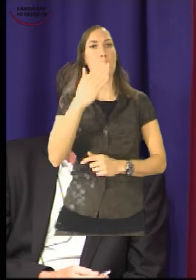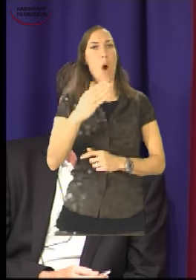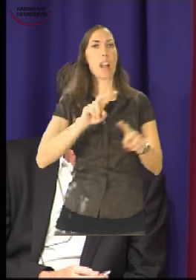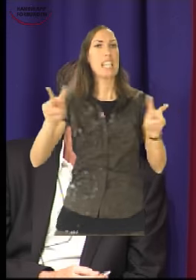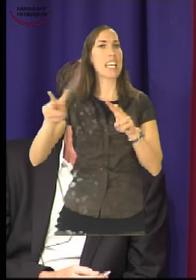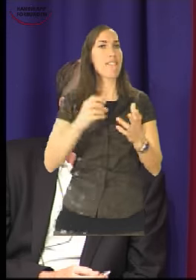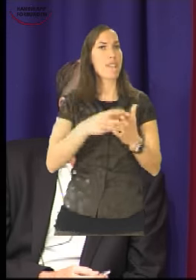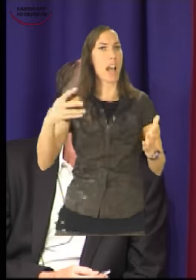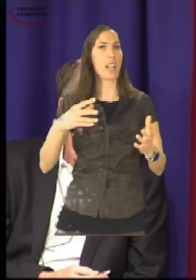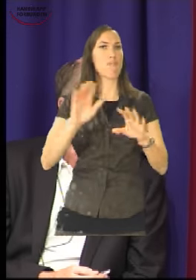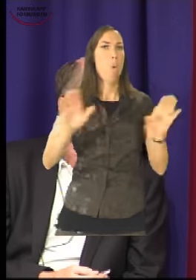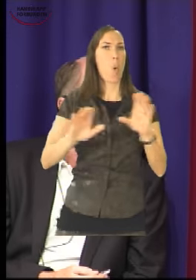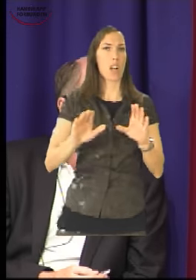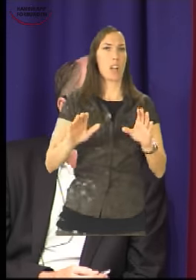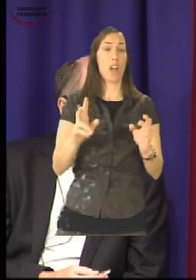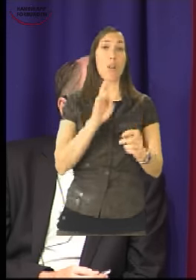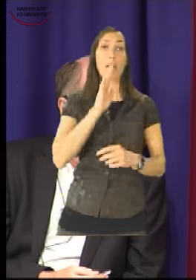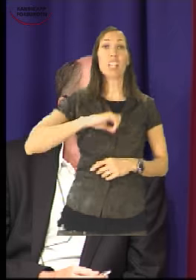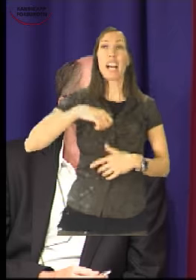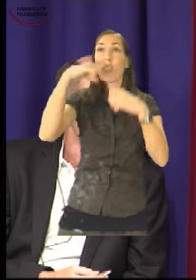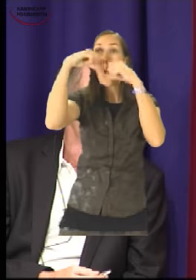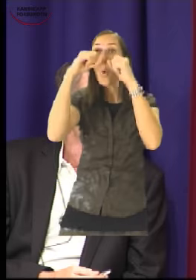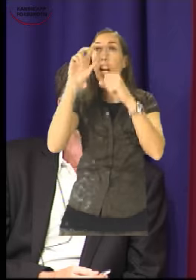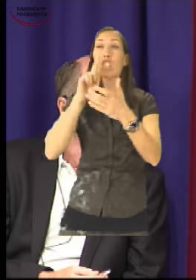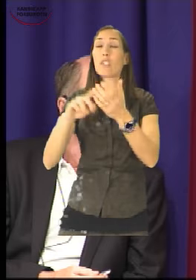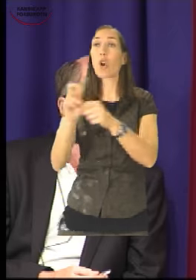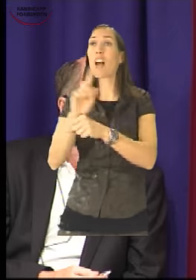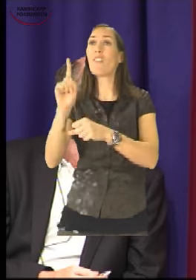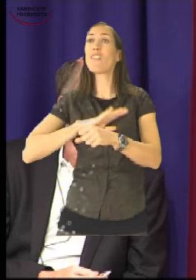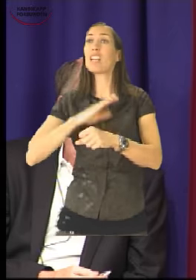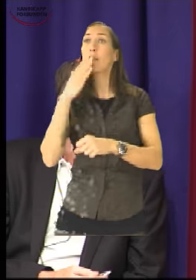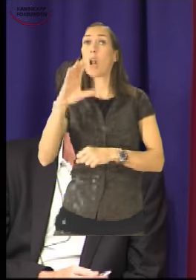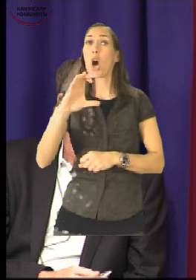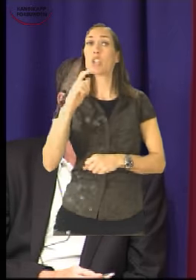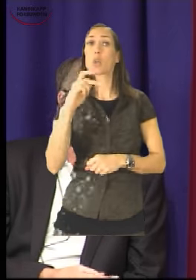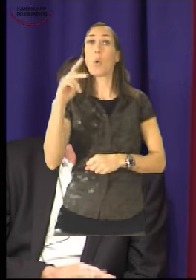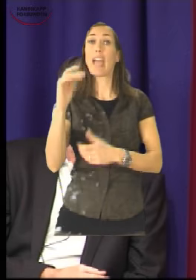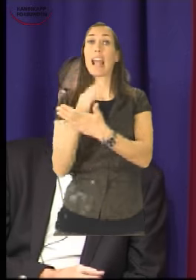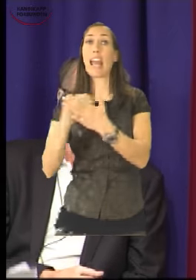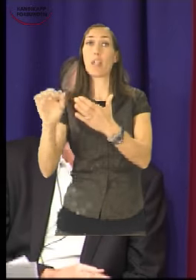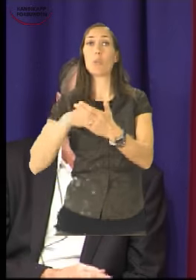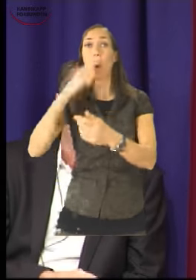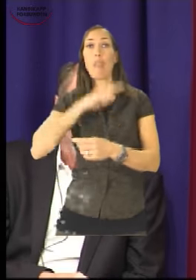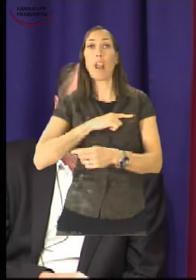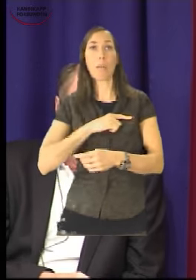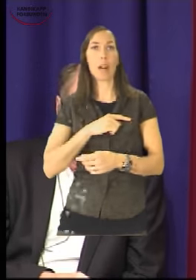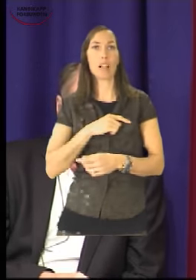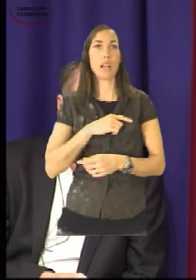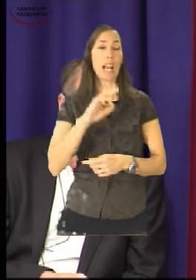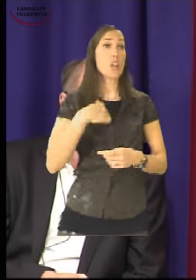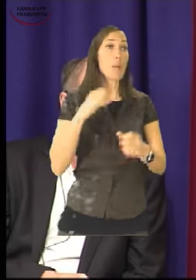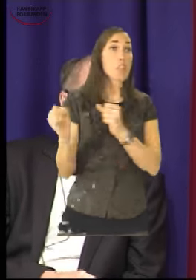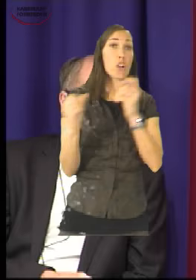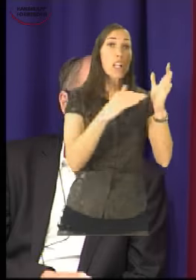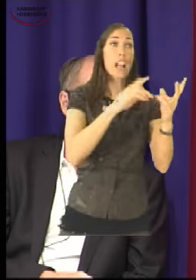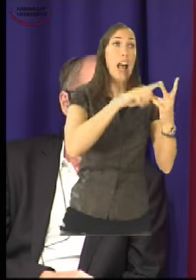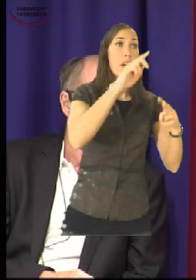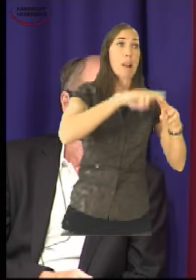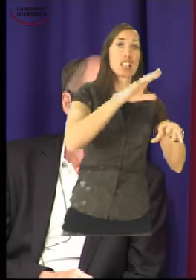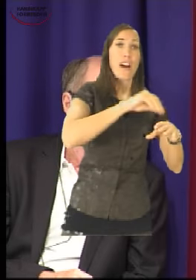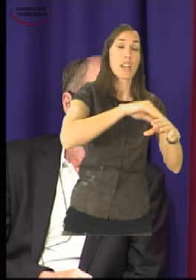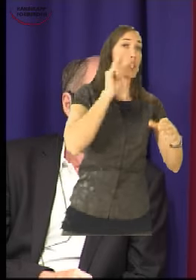vård. Man ska liksom inte behöva googla sig fram till en bra strokeenhet om man har fått en stroke. Eller man ska inte behöva flytta till någon annanstans i landet för att